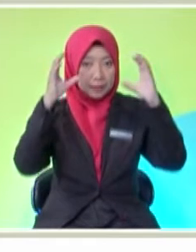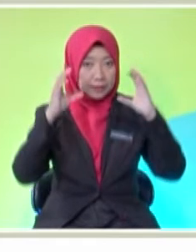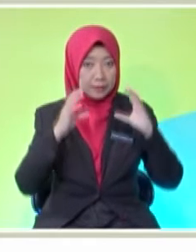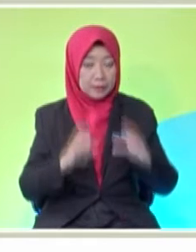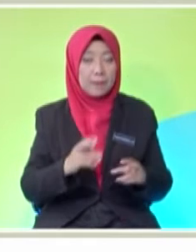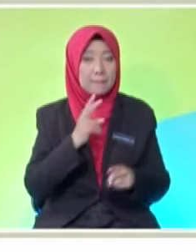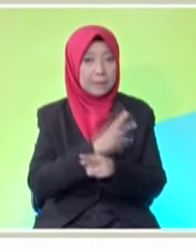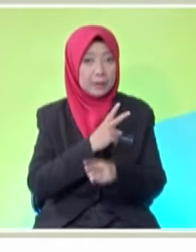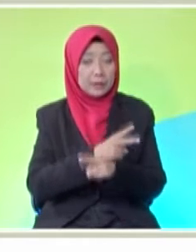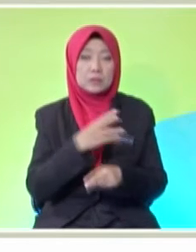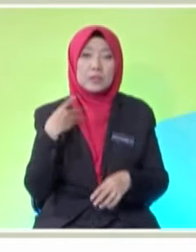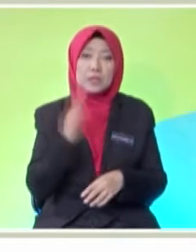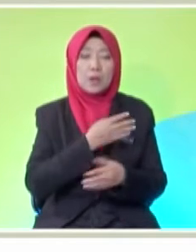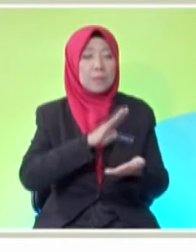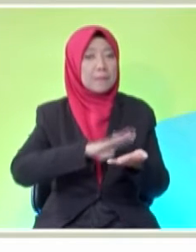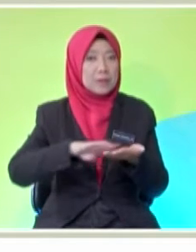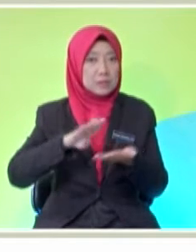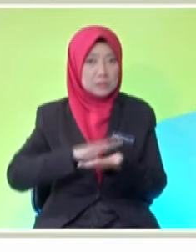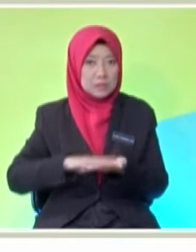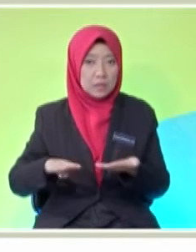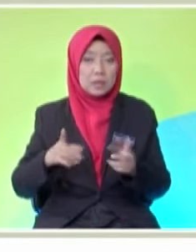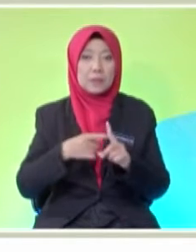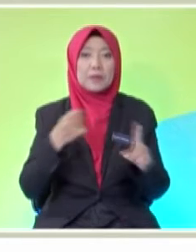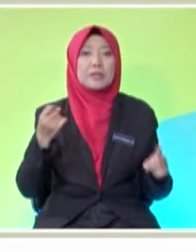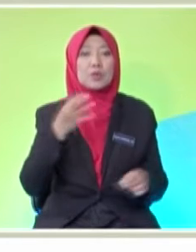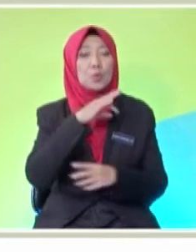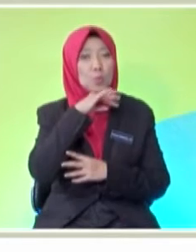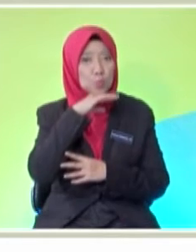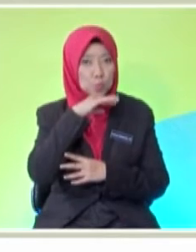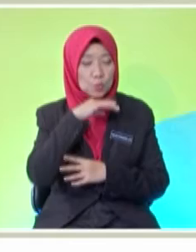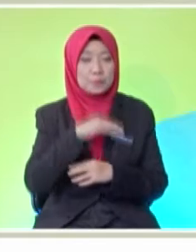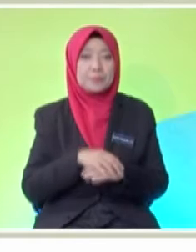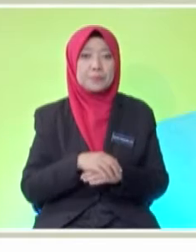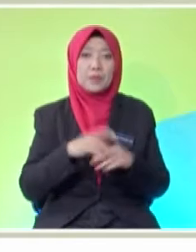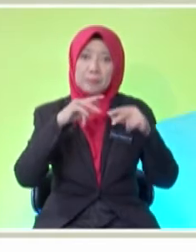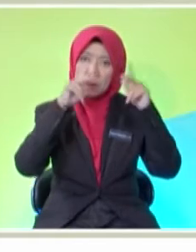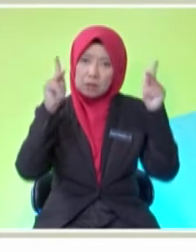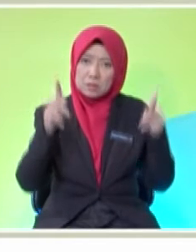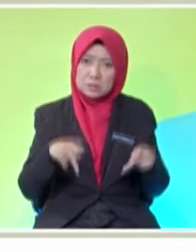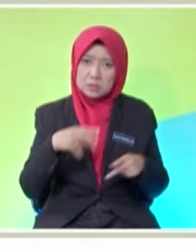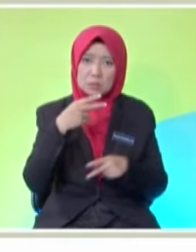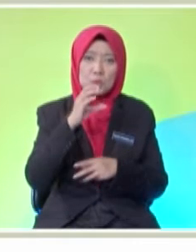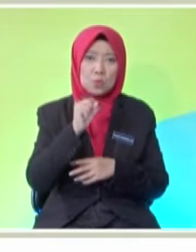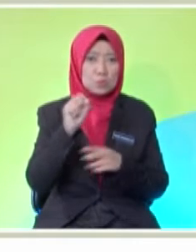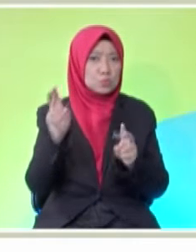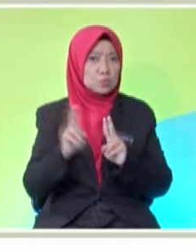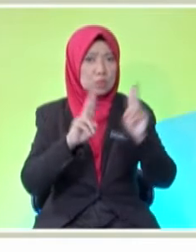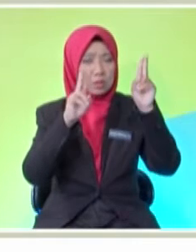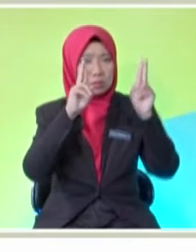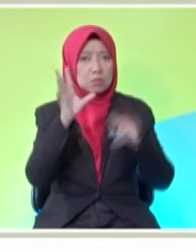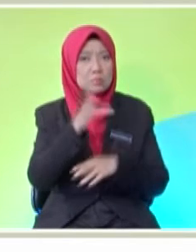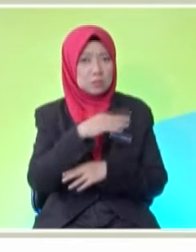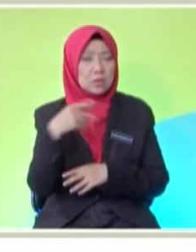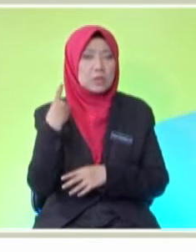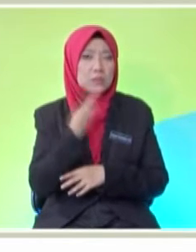boleh dilakukan, kita bersihkan platform bike lift daripada kotoran, kita periksa hos udara dan pedal bike lift dan juga